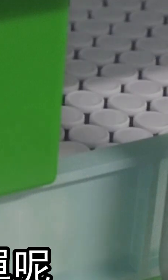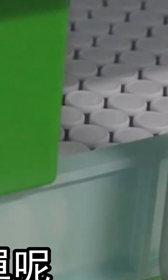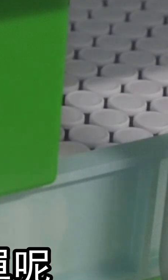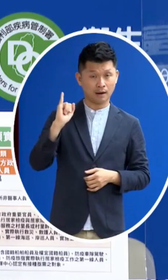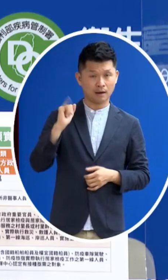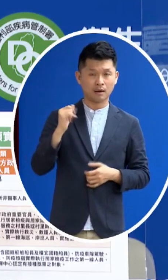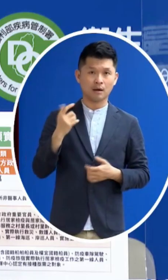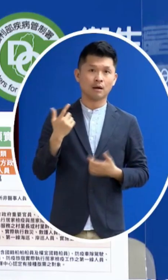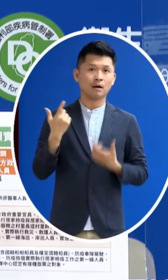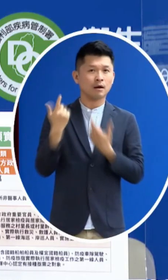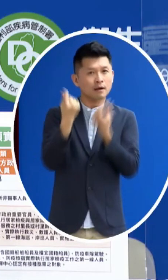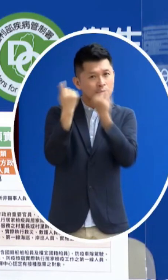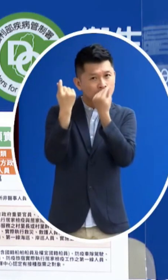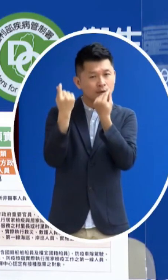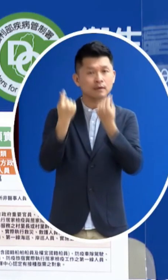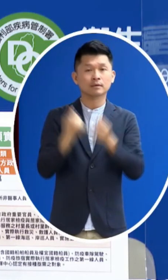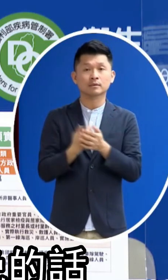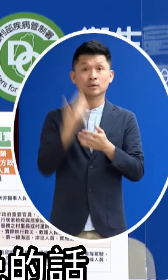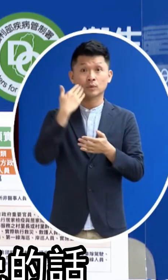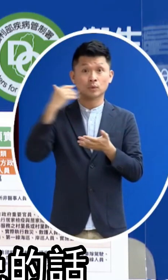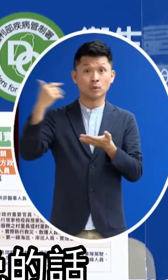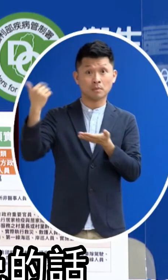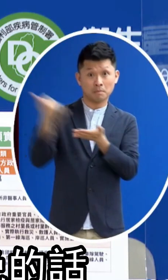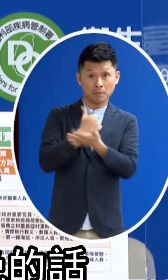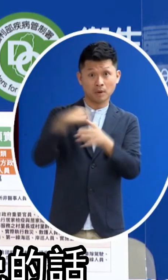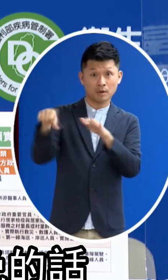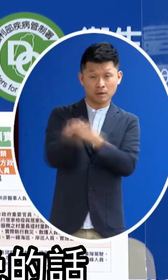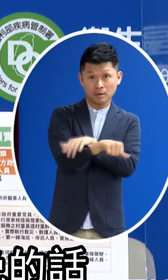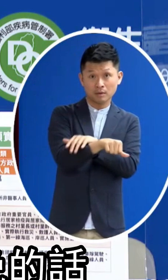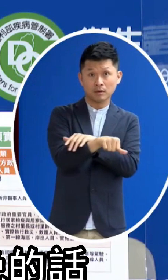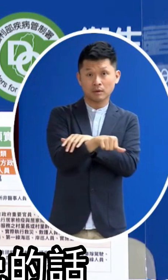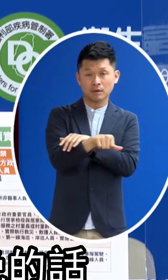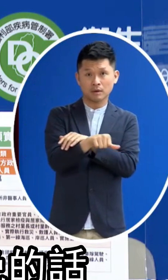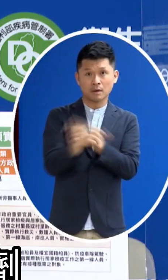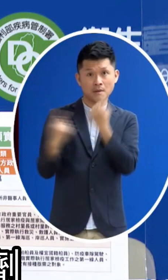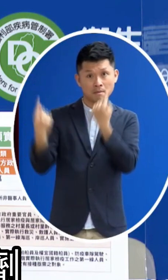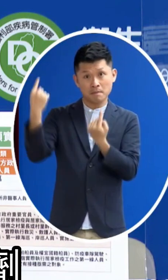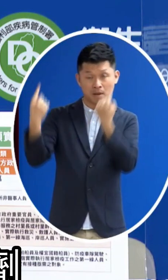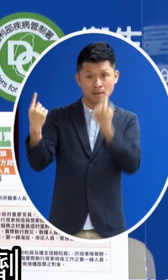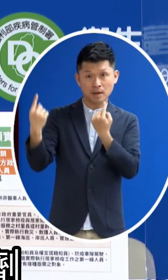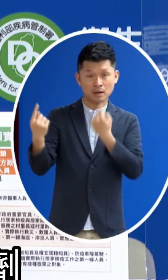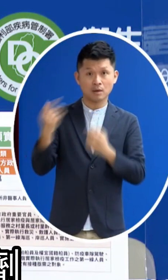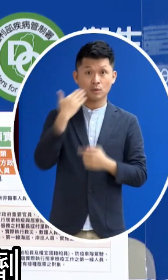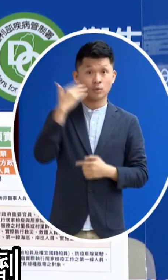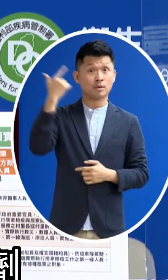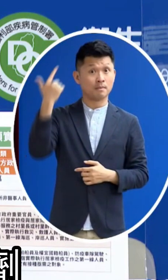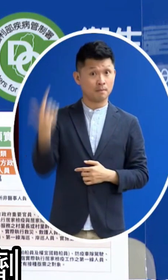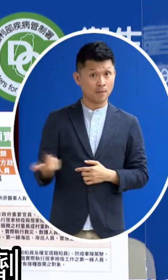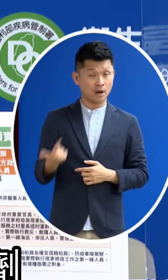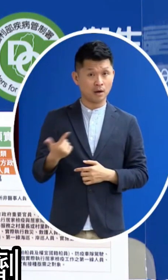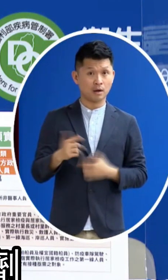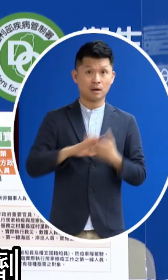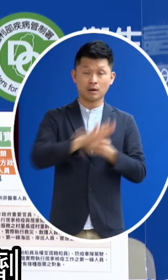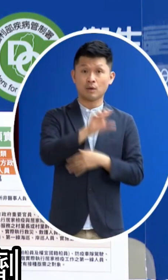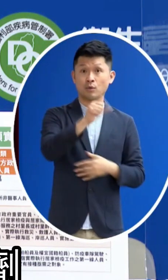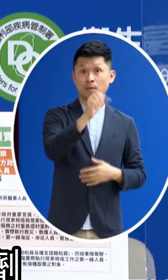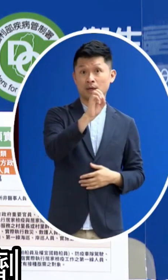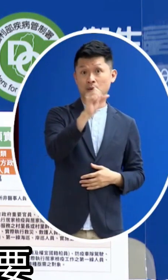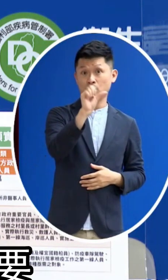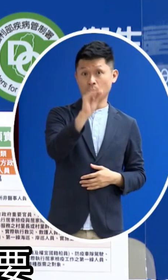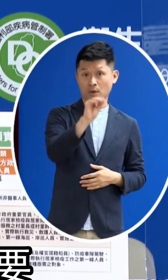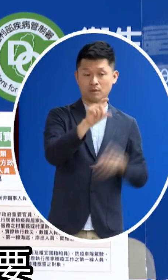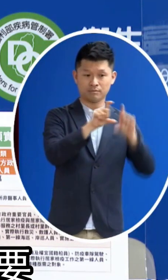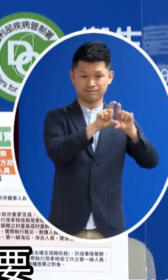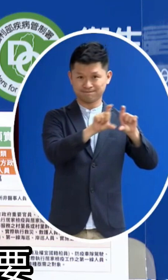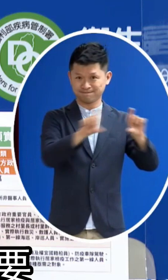单呢？ 如果它进来的时间比莫德纳疫苗要来晚的话，那坦白讲，我们那还有505万剂，